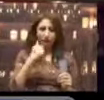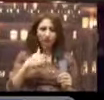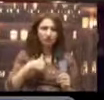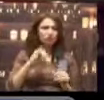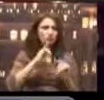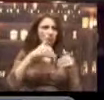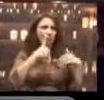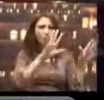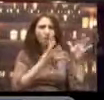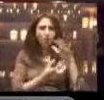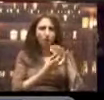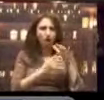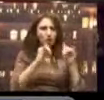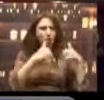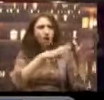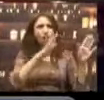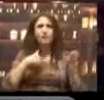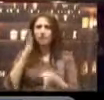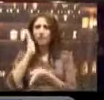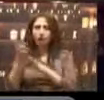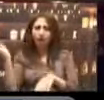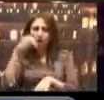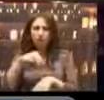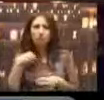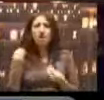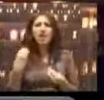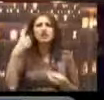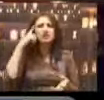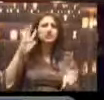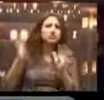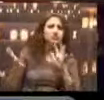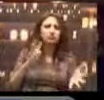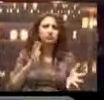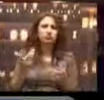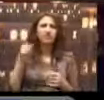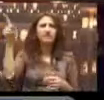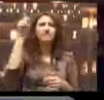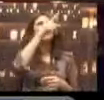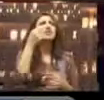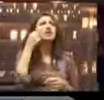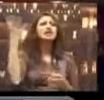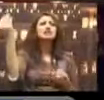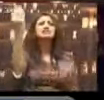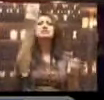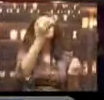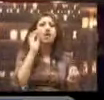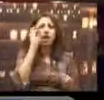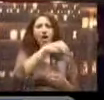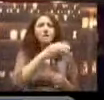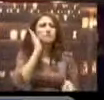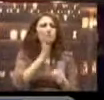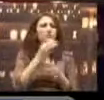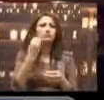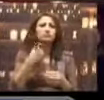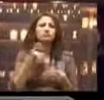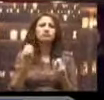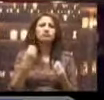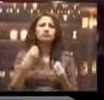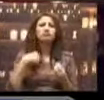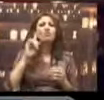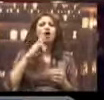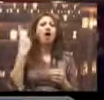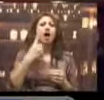مستقبلي على التمثيل، يعني ان انا يعني قلت من الاخر في مليون واحد عايزين يمثلوا، اشمعنى انا اللي همثل يعني؟ فقررت ان اخد مستقبلي